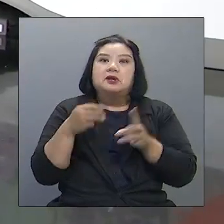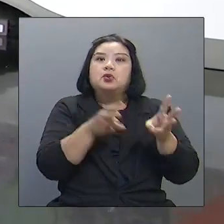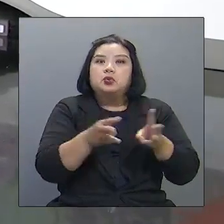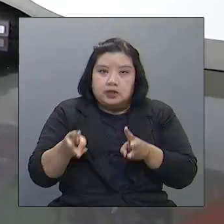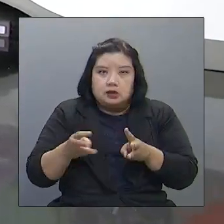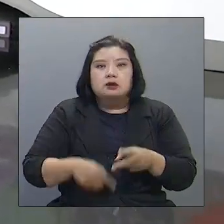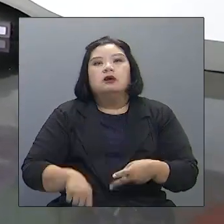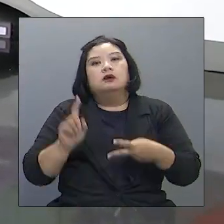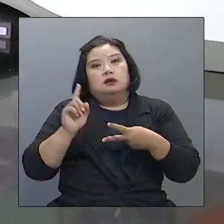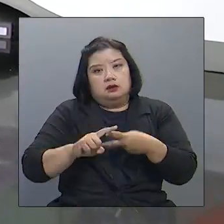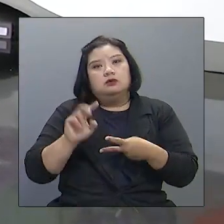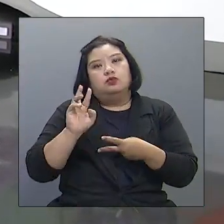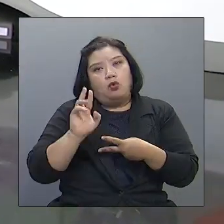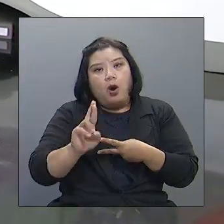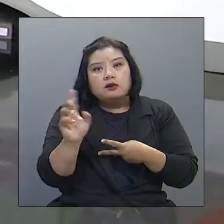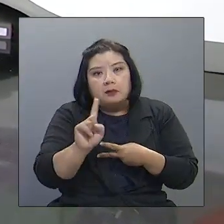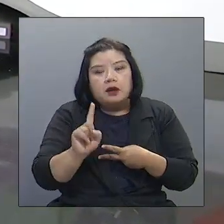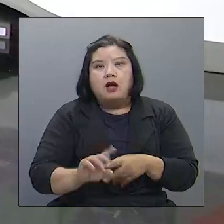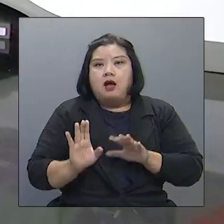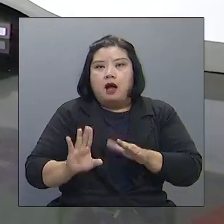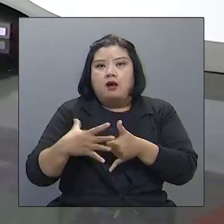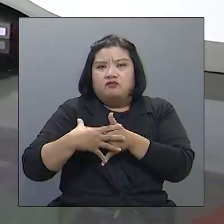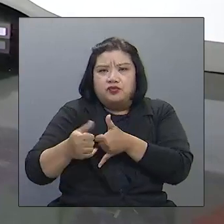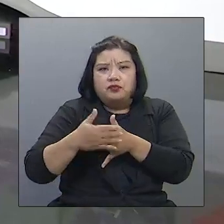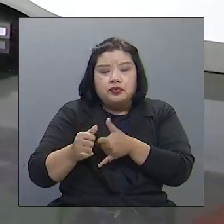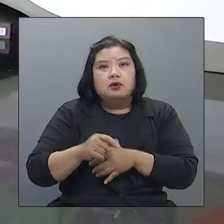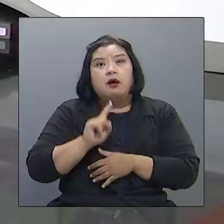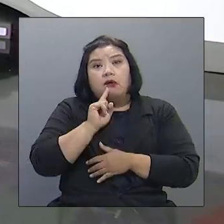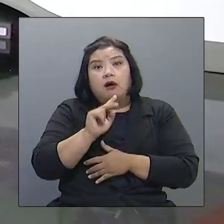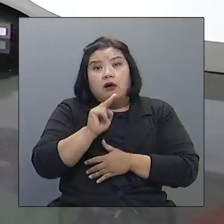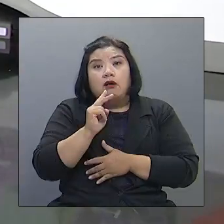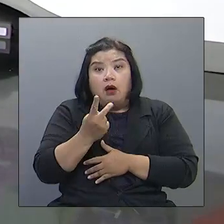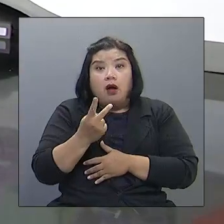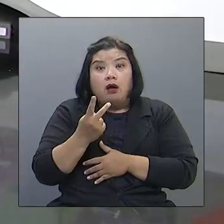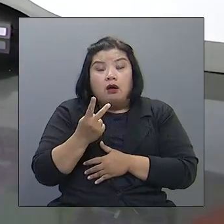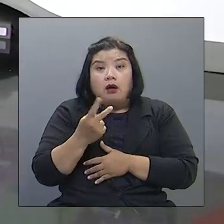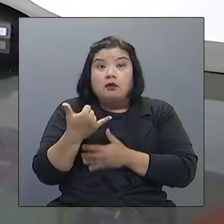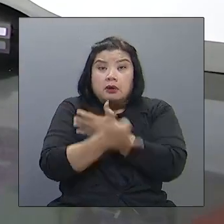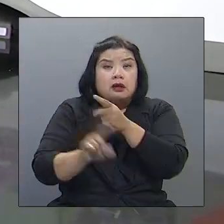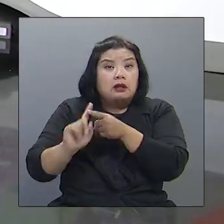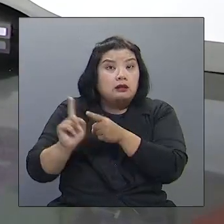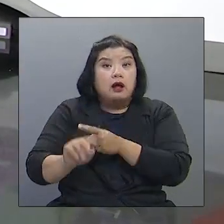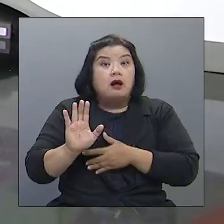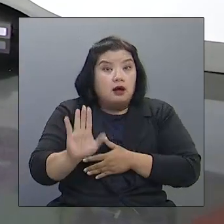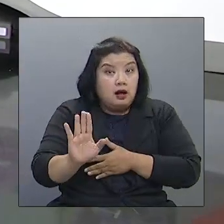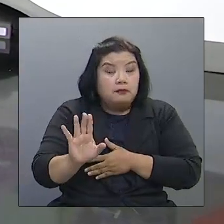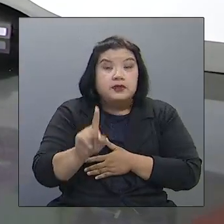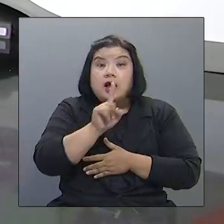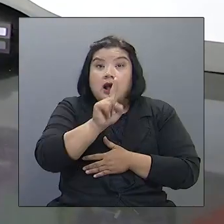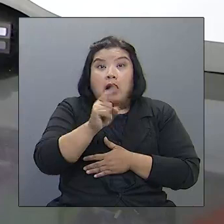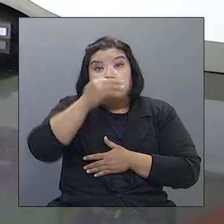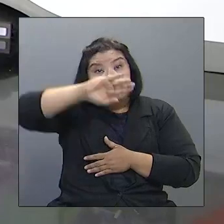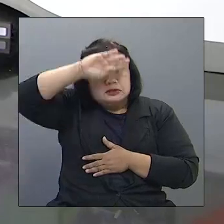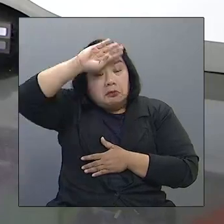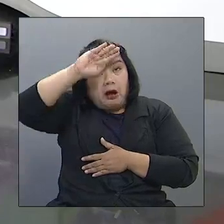ราต้องเฝ้าระวังก็คือต้องไม่ให้มีการติดเชื้อแบบซ้ำๆถี่ๆเกิดขึ้นในประเทศใดประเทศหนึ่งมิฉะนั้นเนี่ยสถานการณ์มันคงจะเปลี่ย